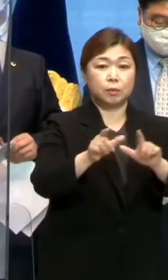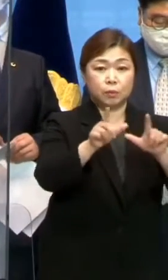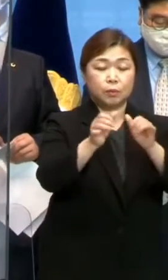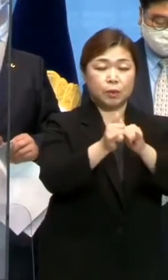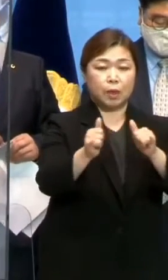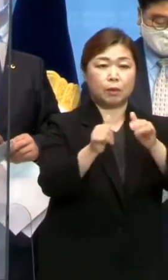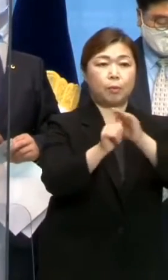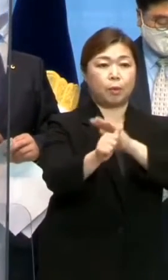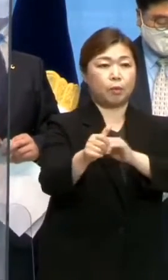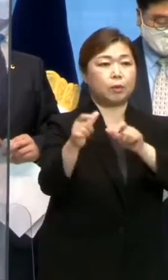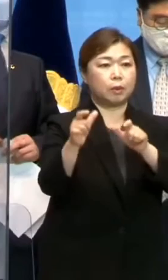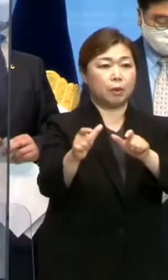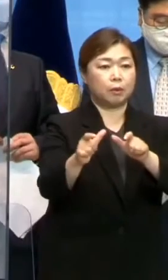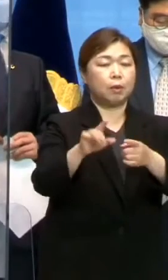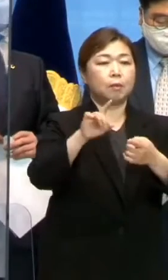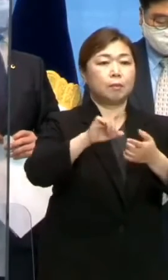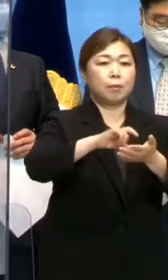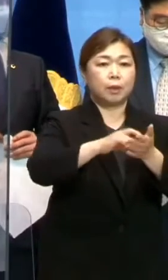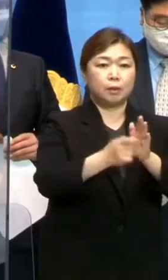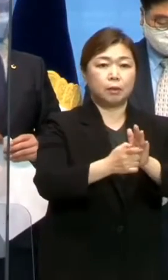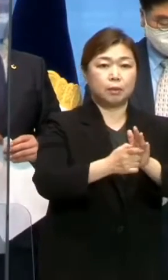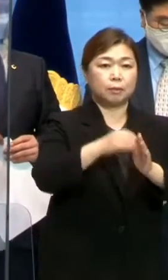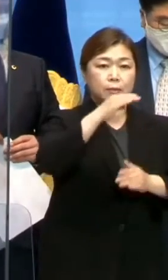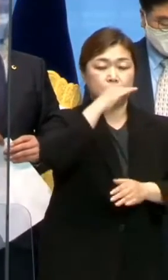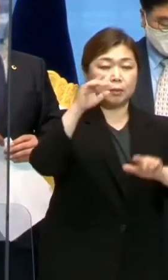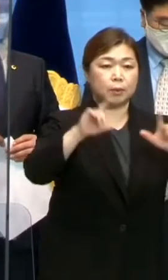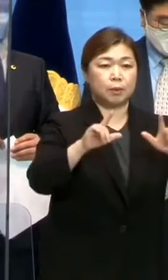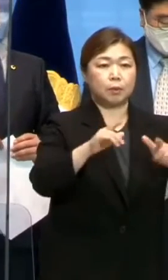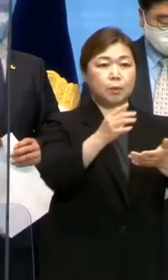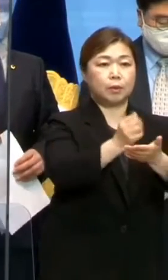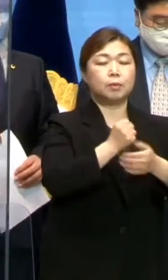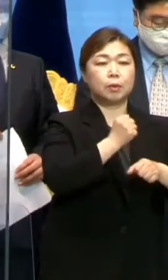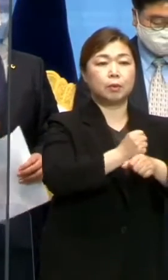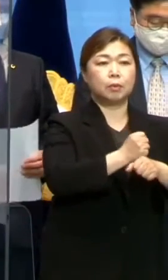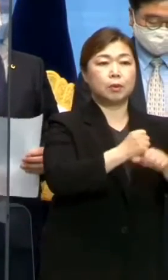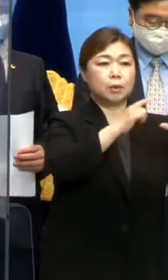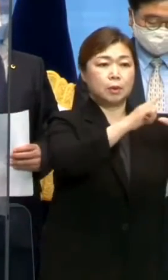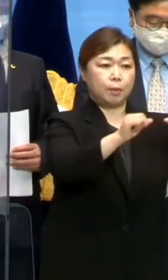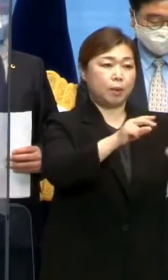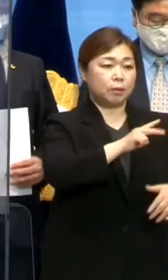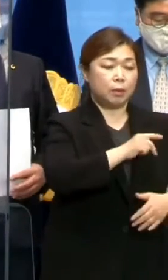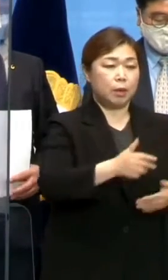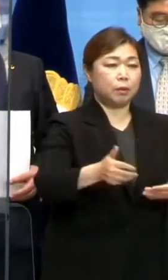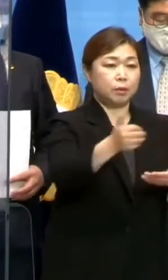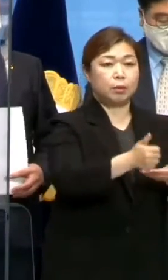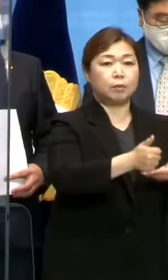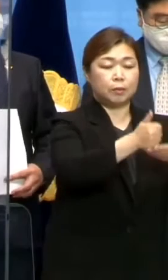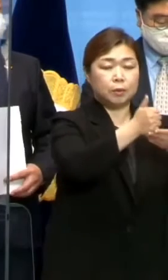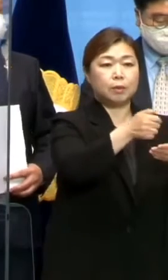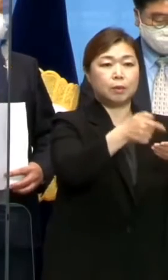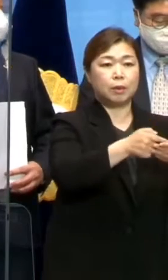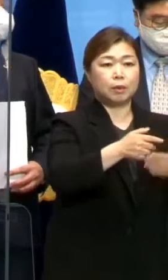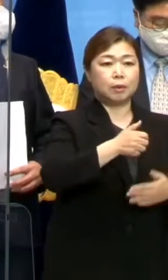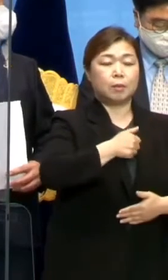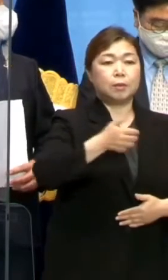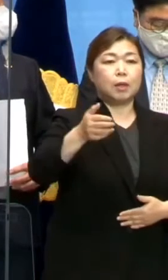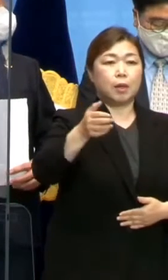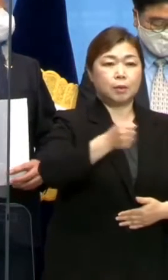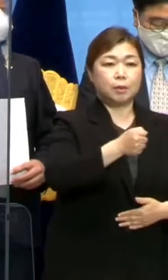에 그에 걸맞는 위상을 확립하고 지방 우리 의원님 들로 하여금 자부심을